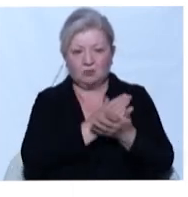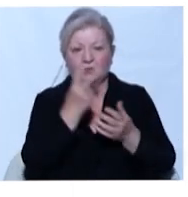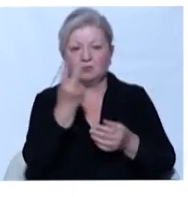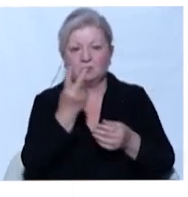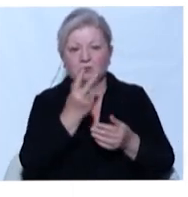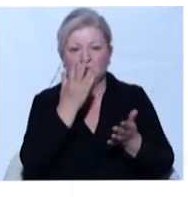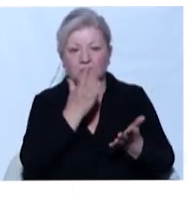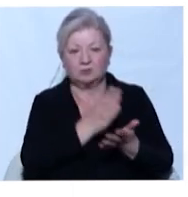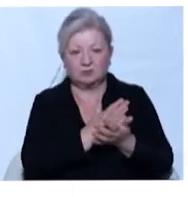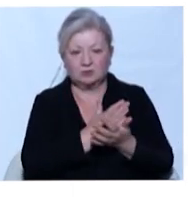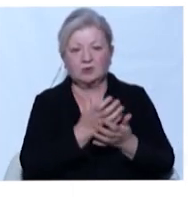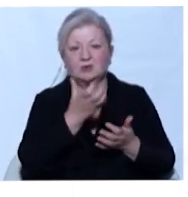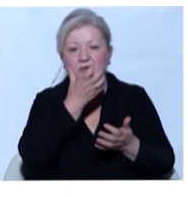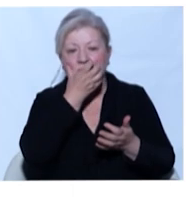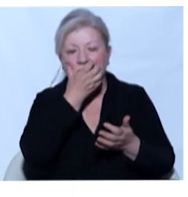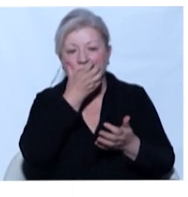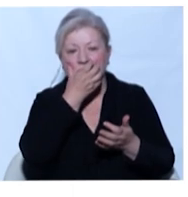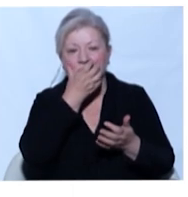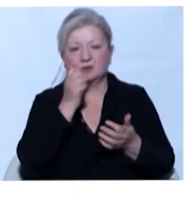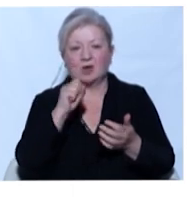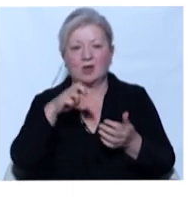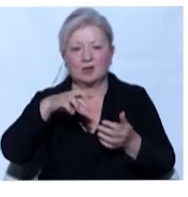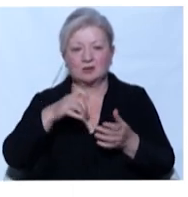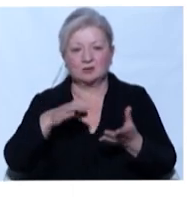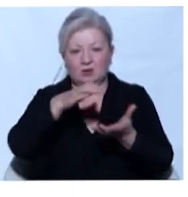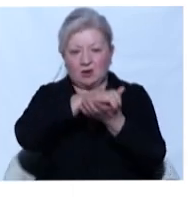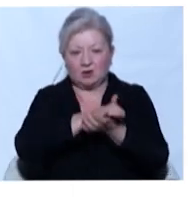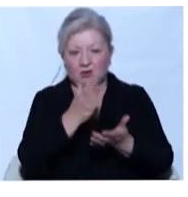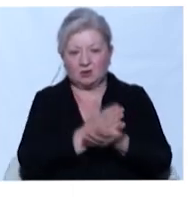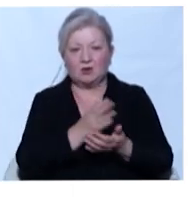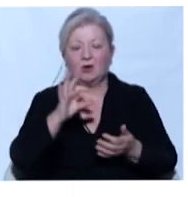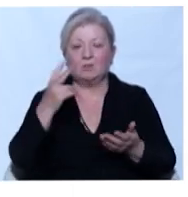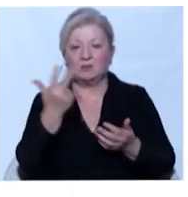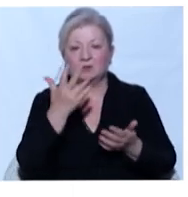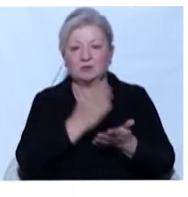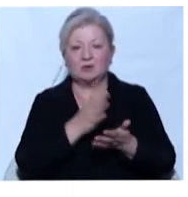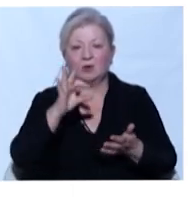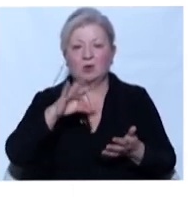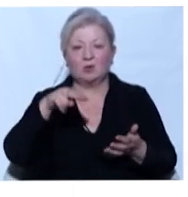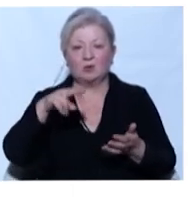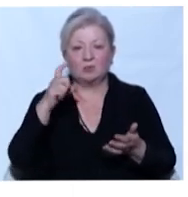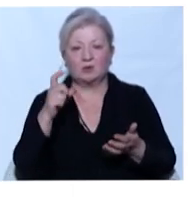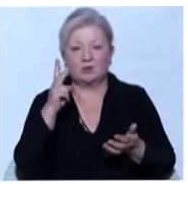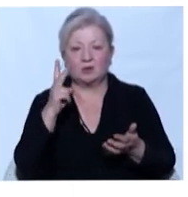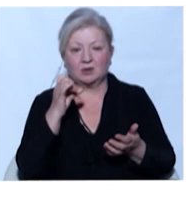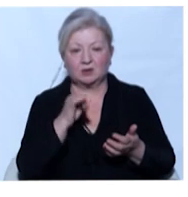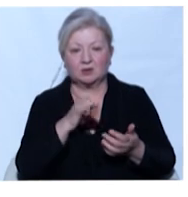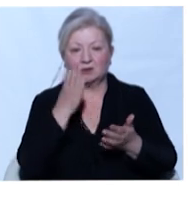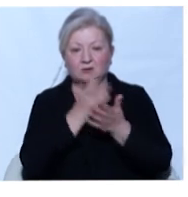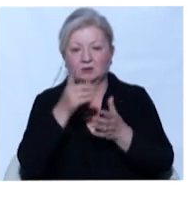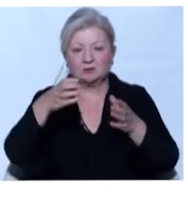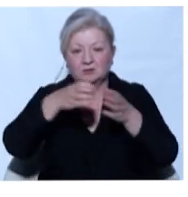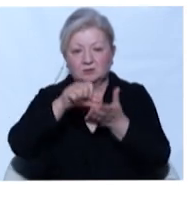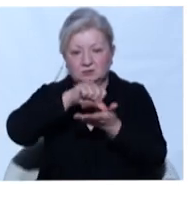გახლავთ ჩრდილოატლანტიკური ალიანსი და მესამე ეს გახლავთ ოპეკი, ნავთობმომპოვებელი ქვეყნების წევრი